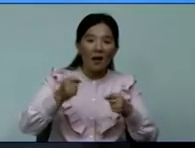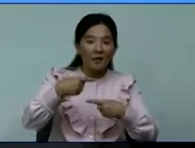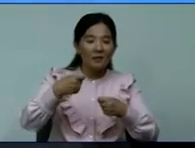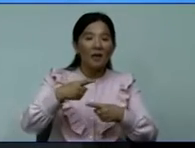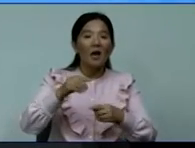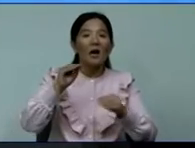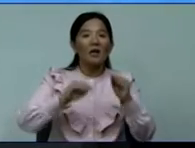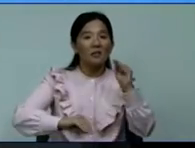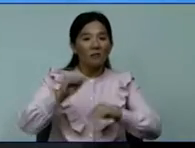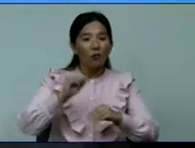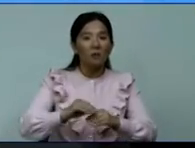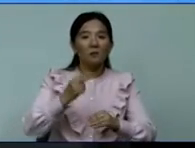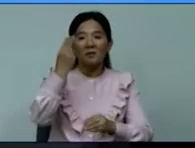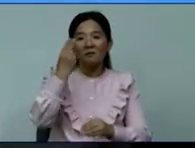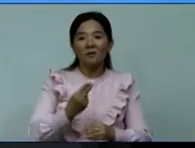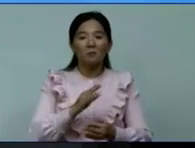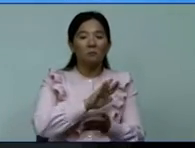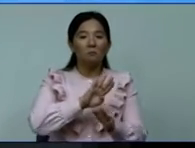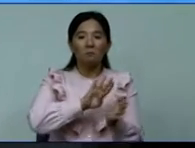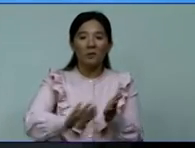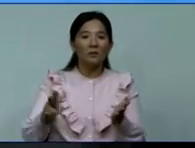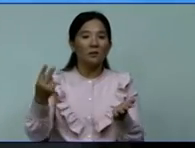раствор обесцвечивается.